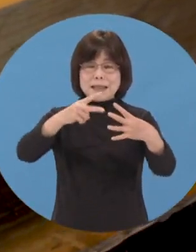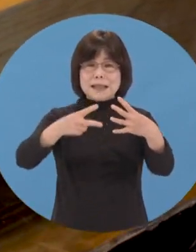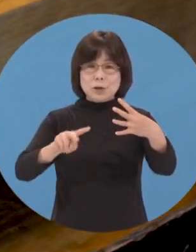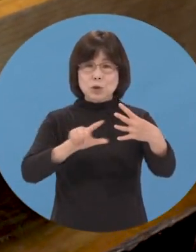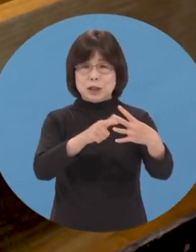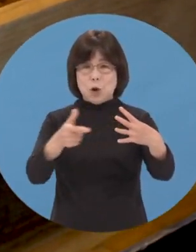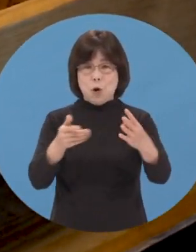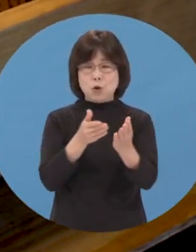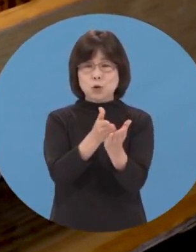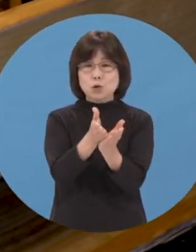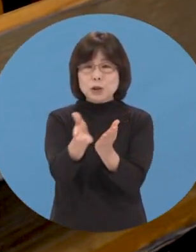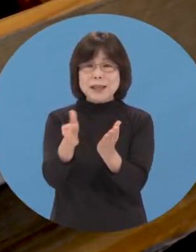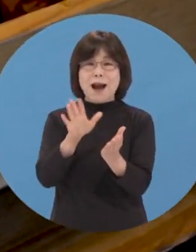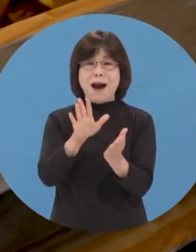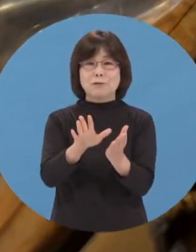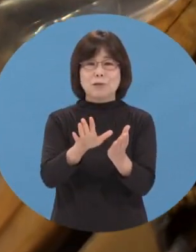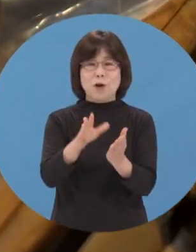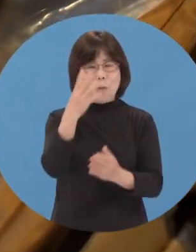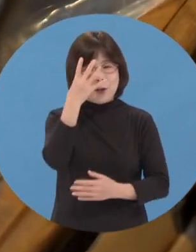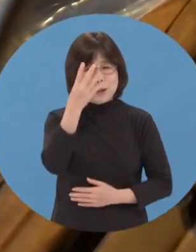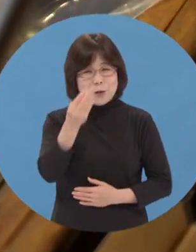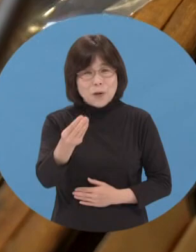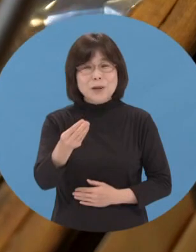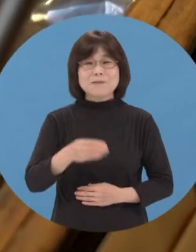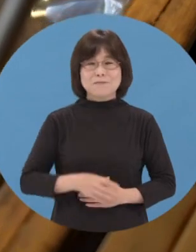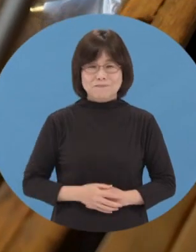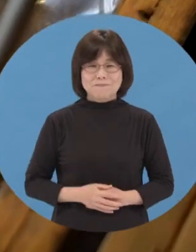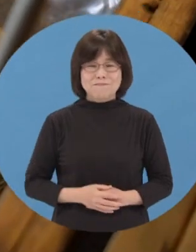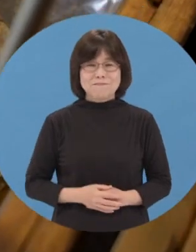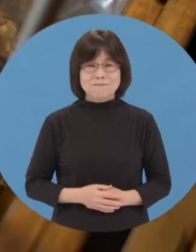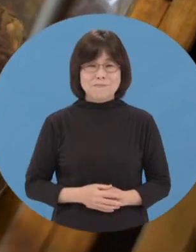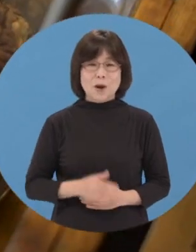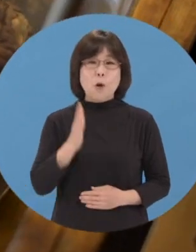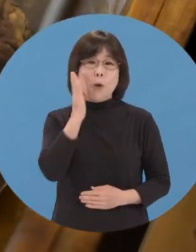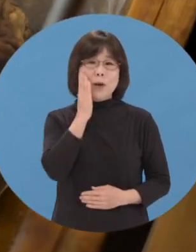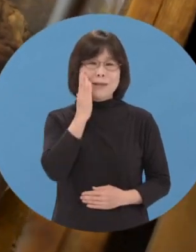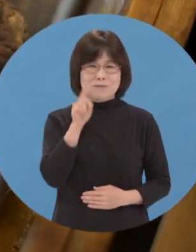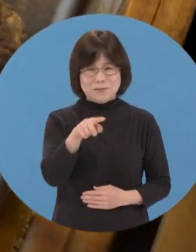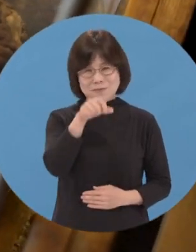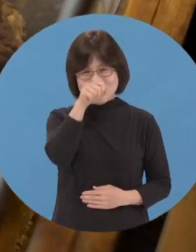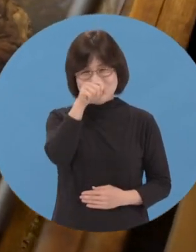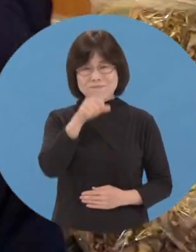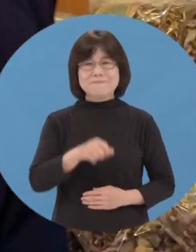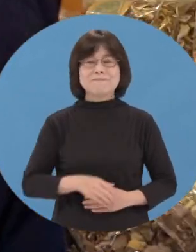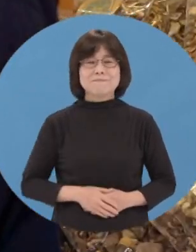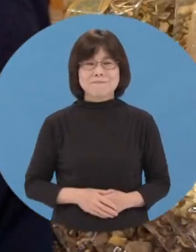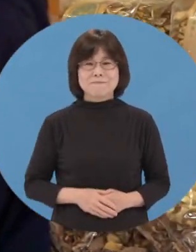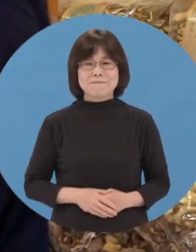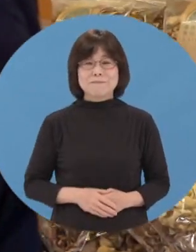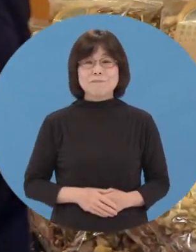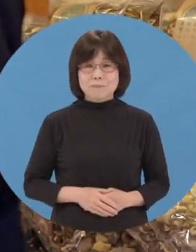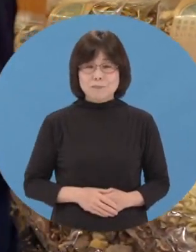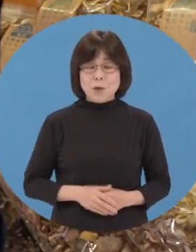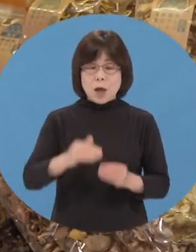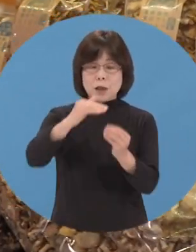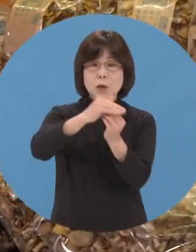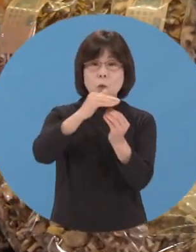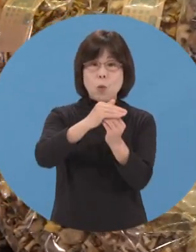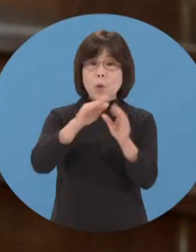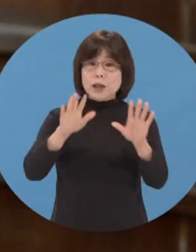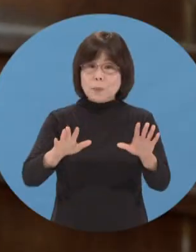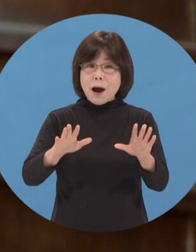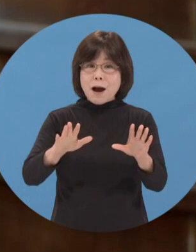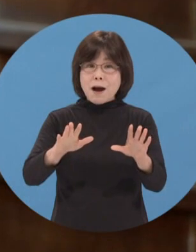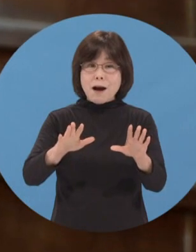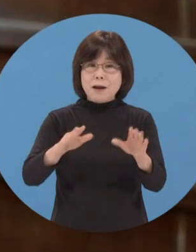できるというのが結構面白いな魅力的ですねどんなキノコが今は取れるんです